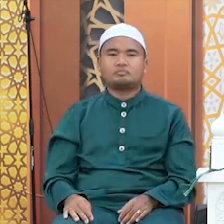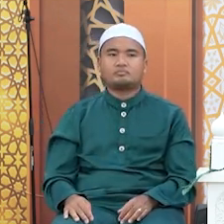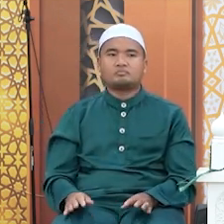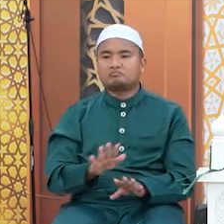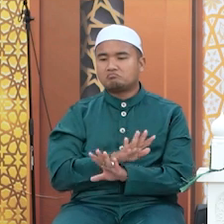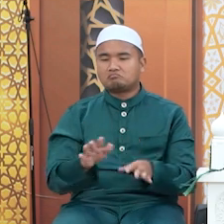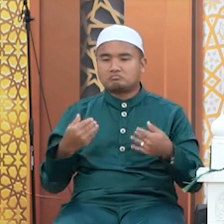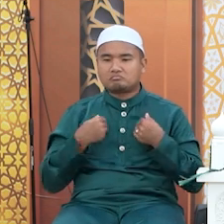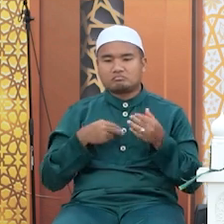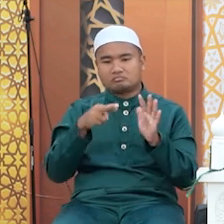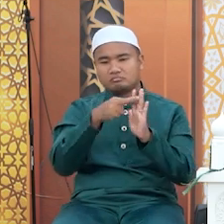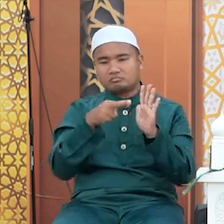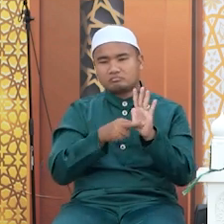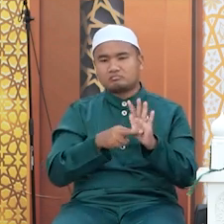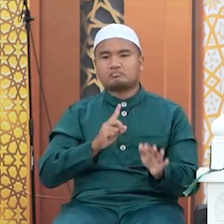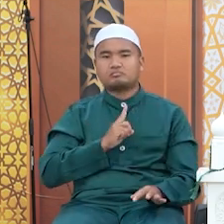ada.